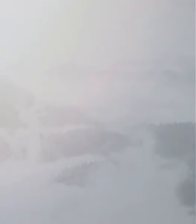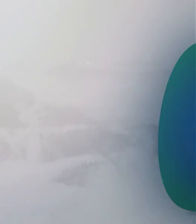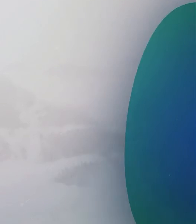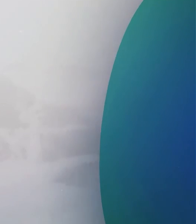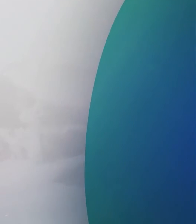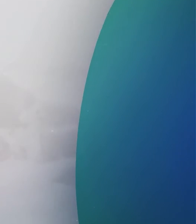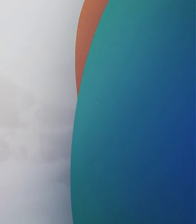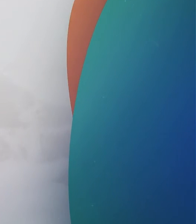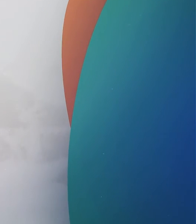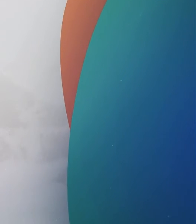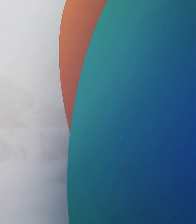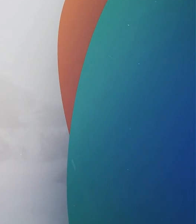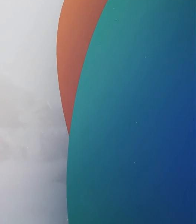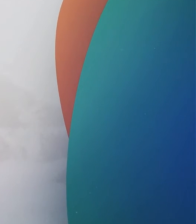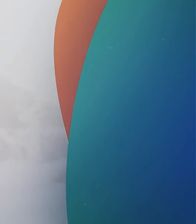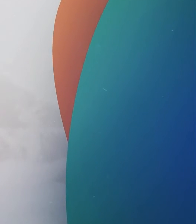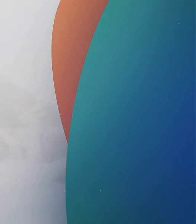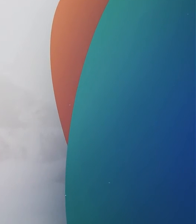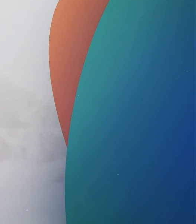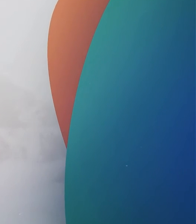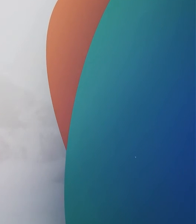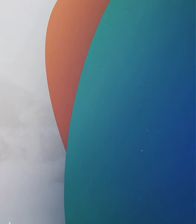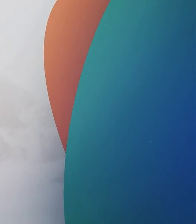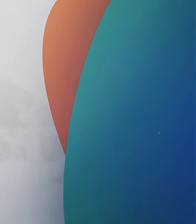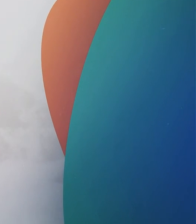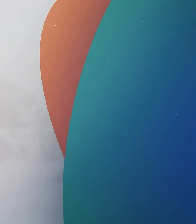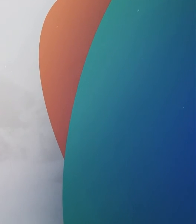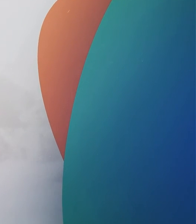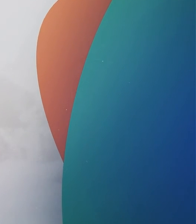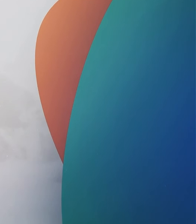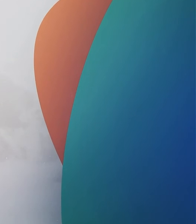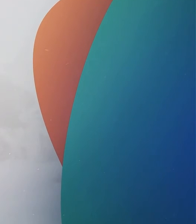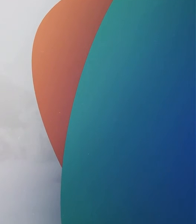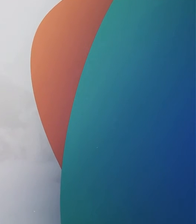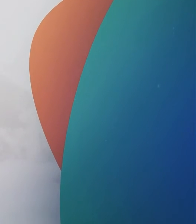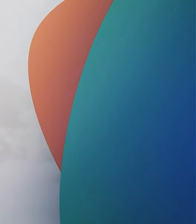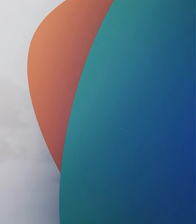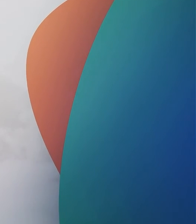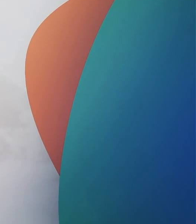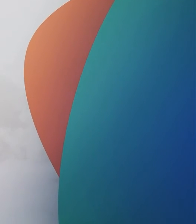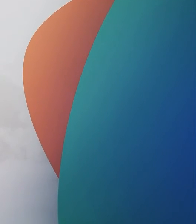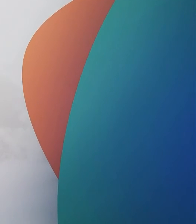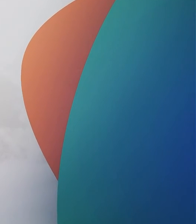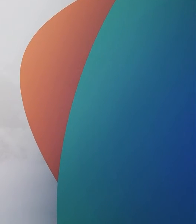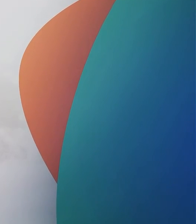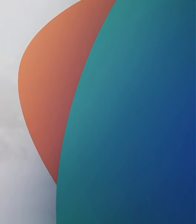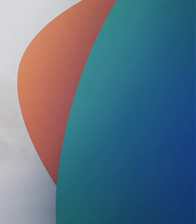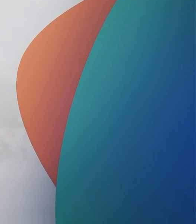Pour avoir une info, voir le replay, exprimer un besoin, une prière, visitez-nous